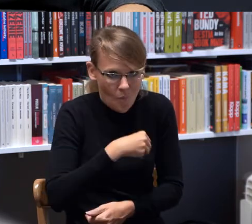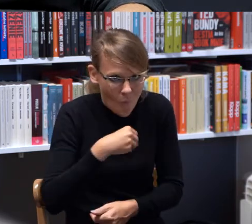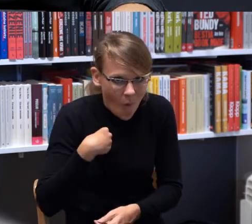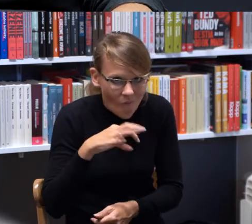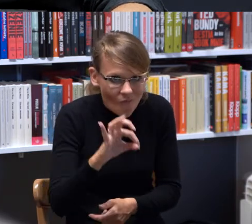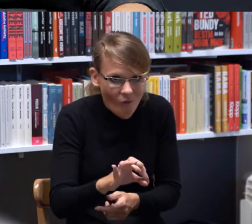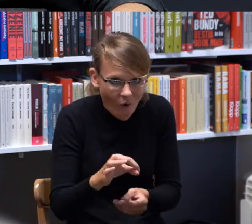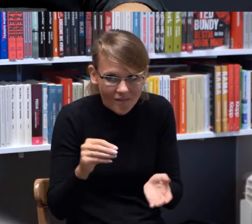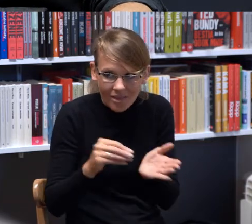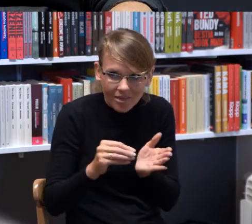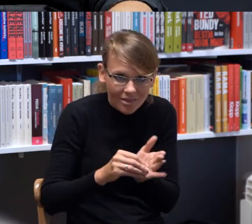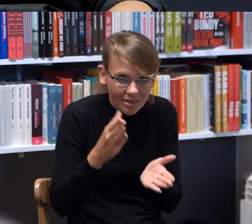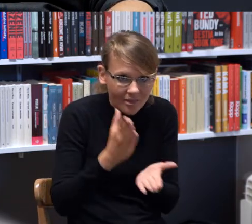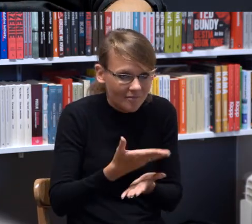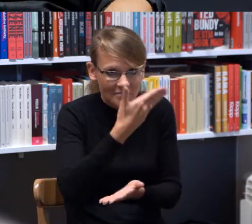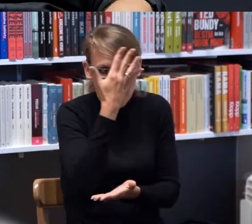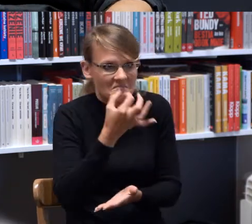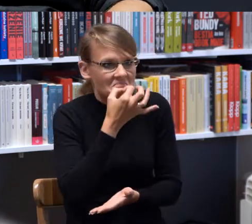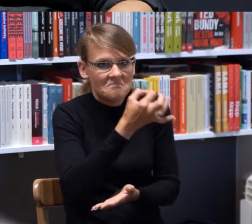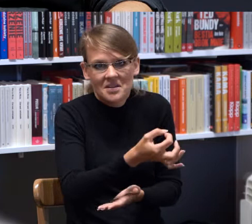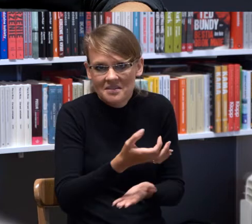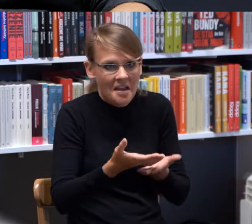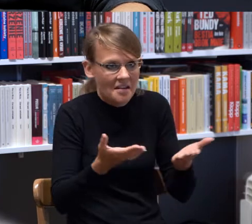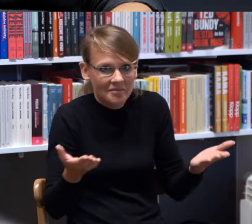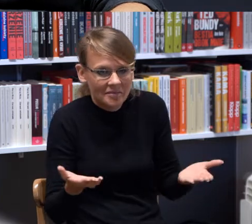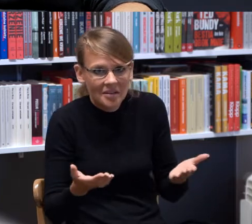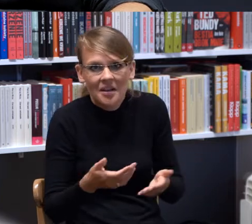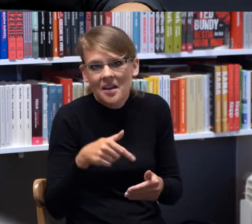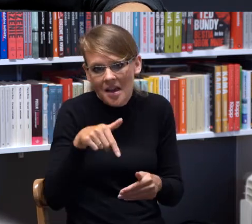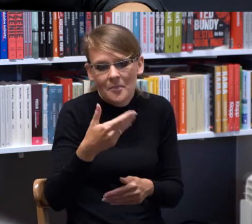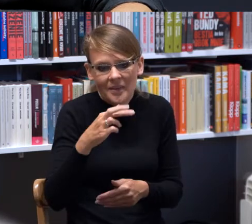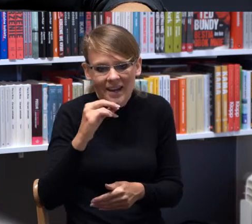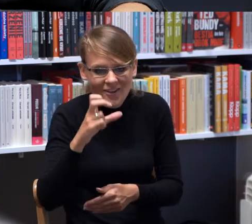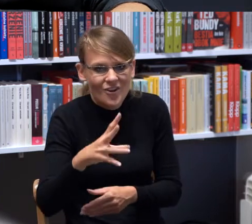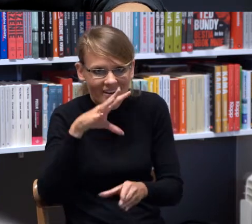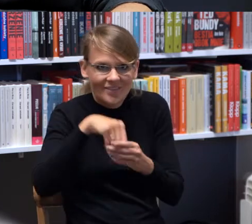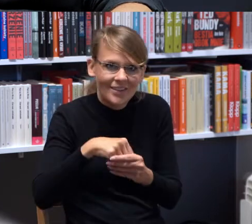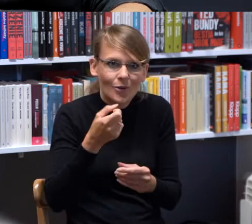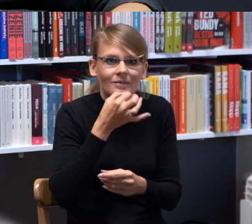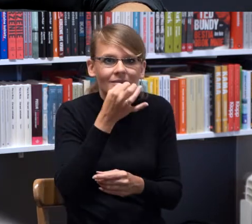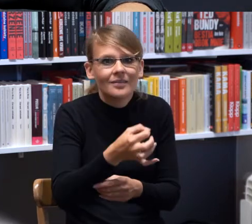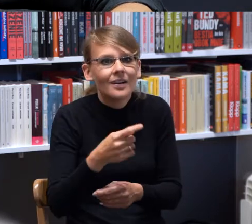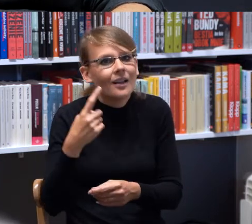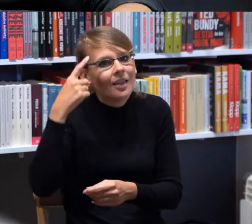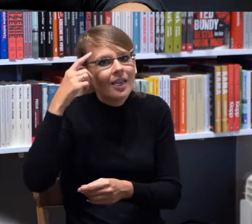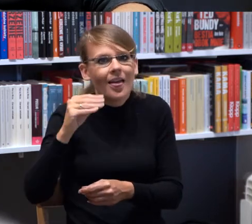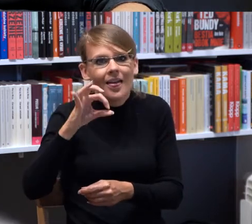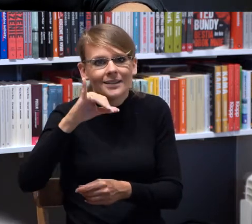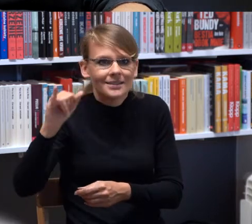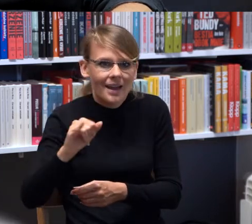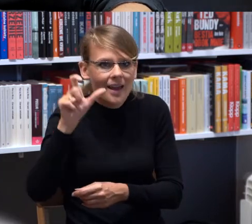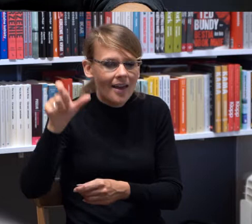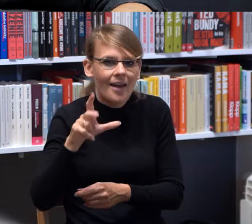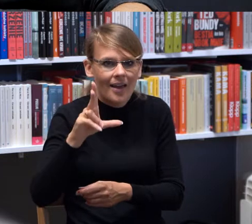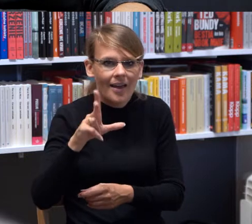jest też otwarte pytanie i też stawiam je trochę, może w Mireczku, przywołując esej Kępińskiego, o którym mogę potem powiedzieć